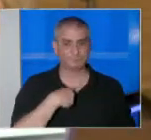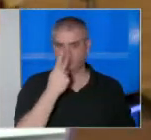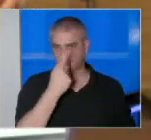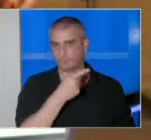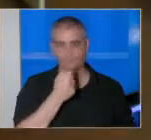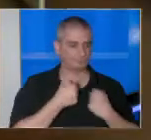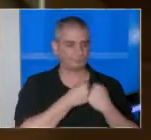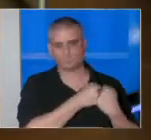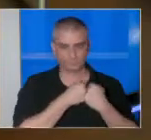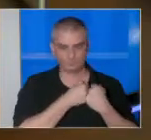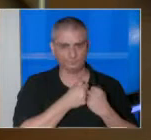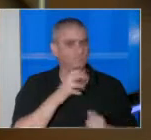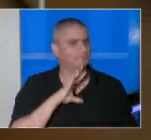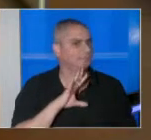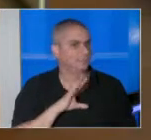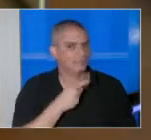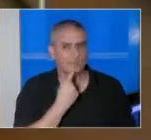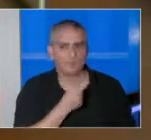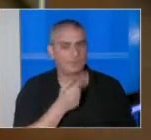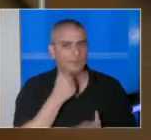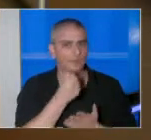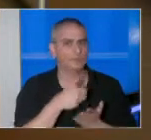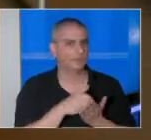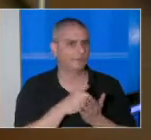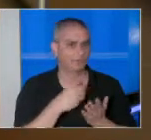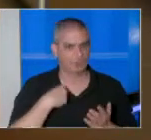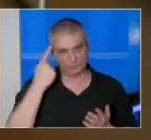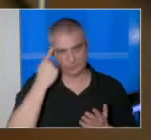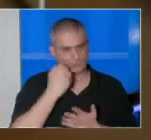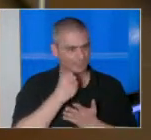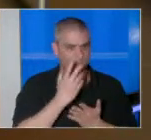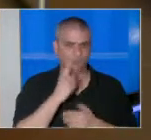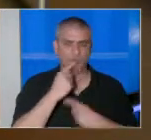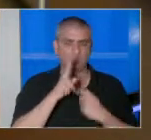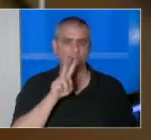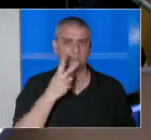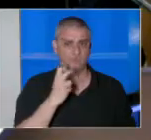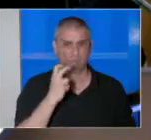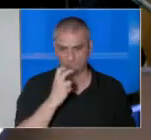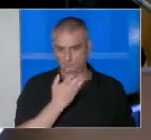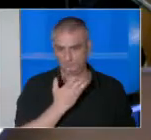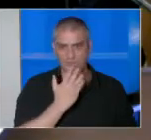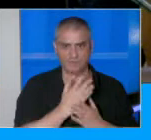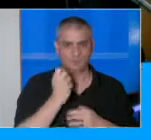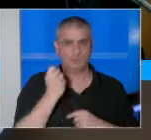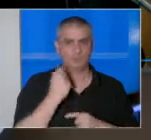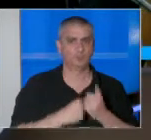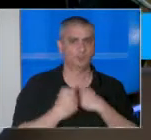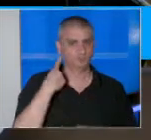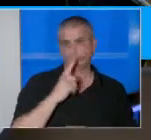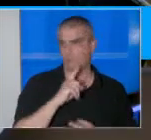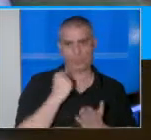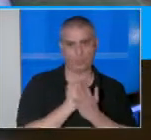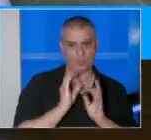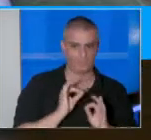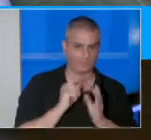שם את המאבקים. צביקה, מה אומר התקציב ההמשכי? כי אנחנו יודעים שתקציב לשנת 2020, כאמור, בשבוע שעבר לא